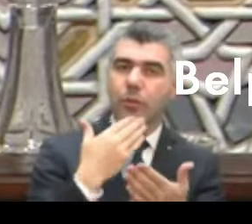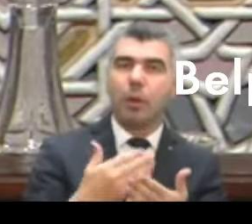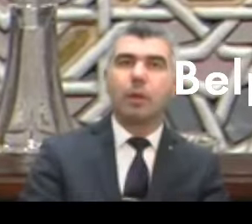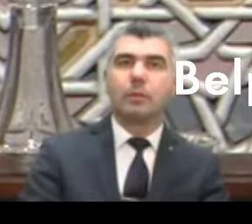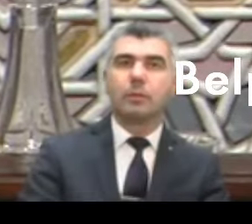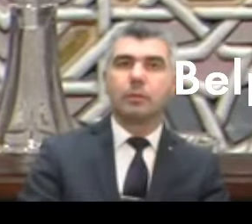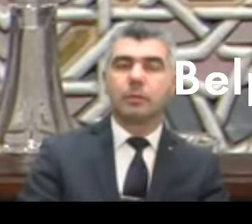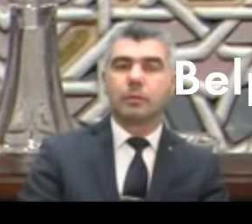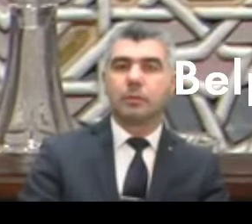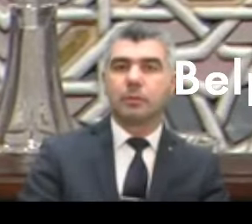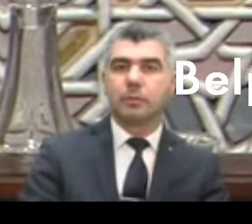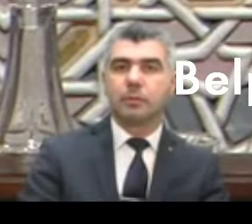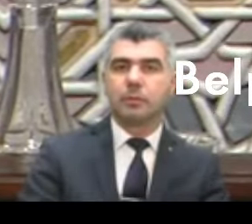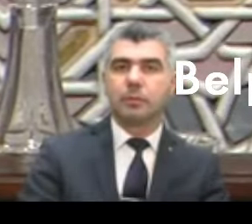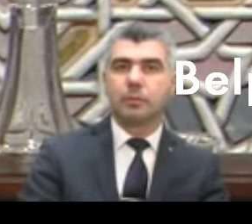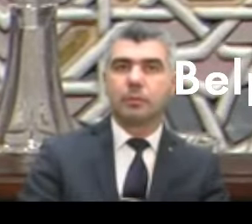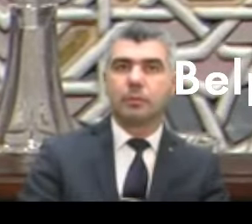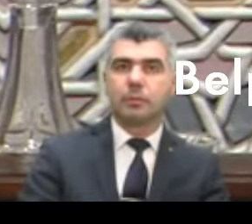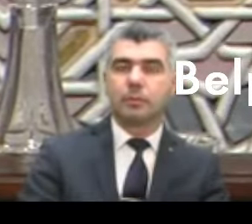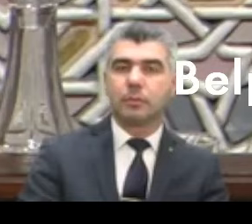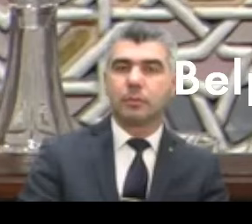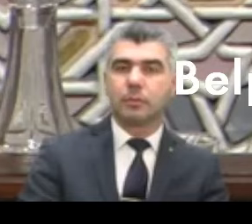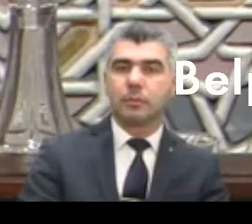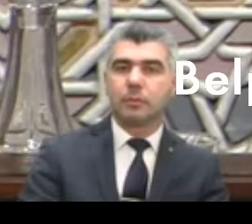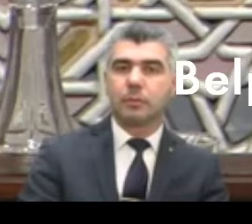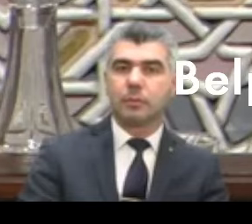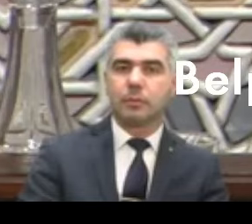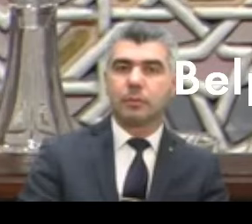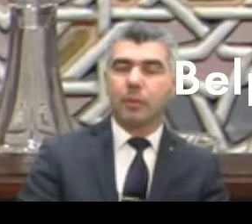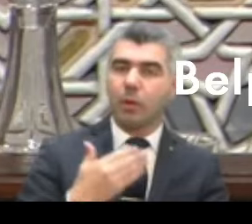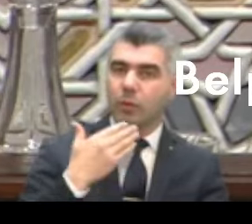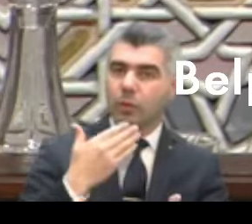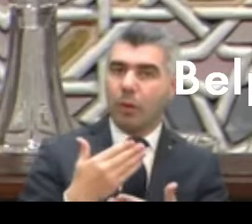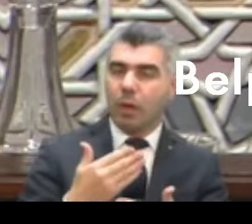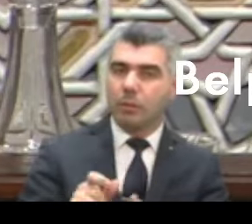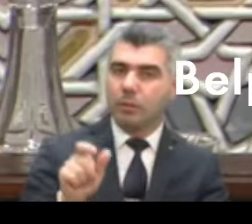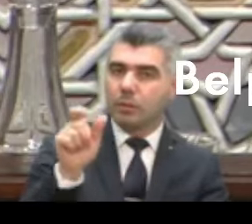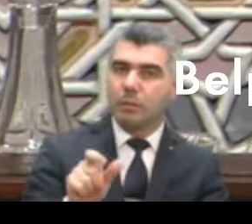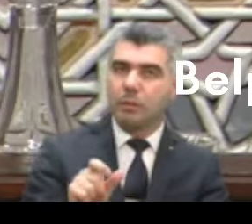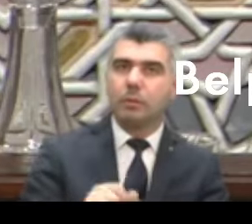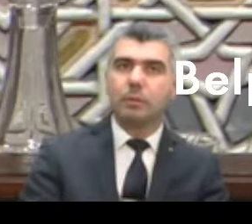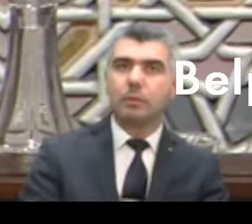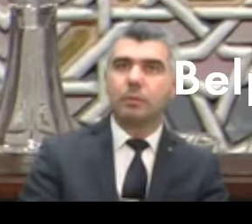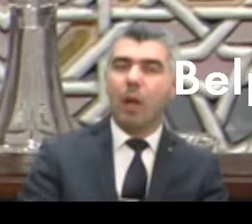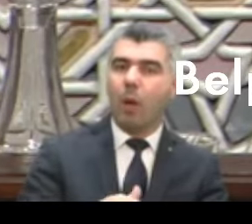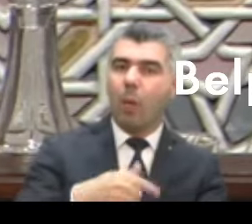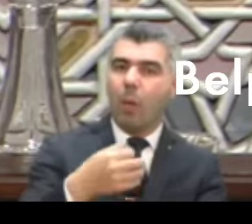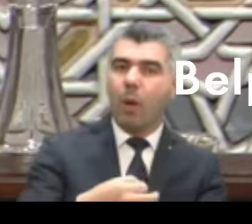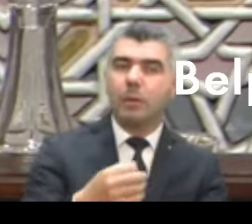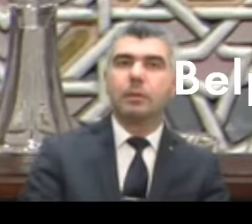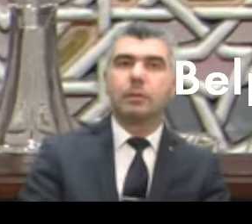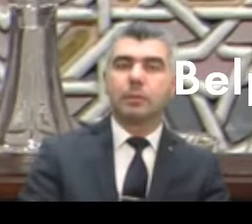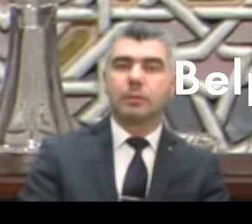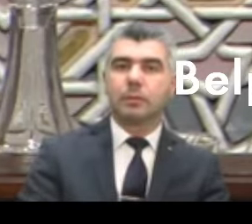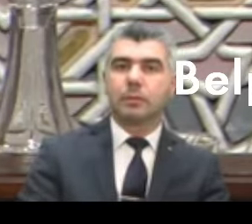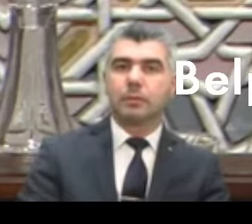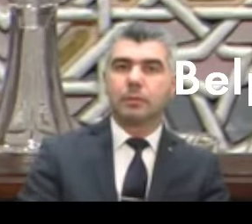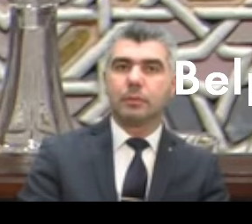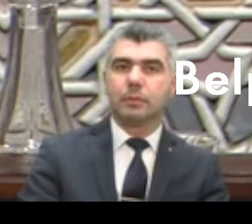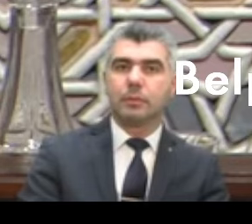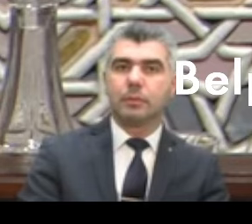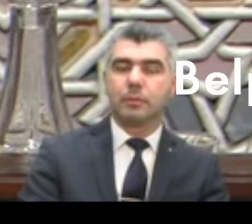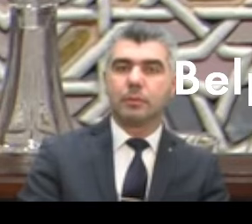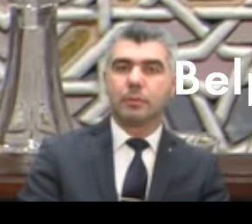النائب شكرا السيد النائب شكرا شكرا السيد النائب تجاوزت الوقت الله يخليك الله يخليك تجاوزت